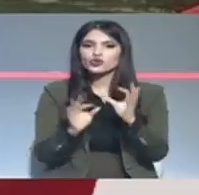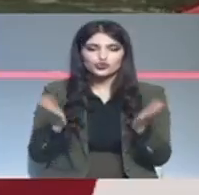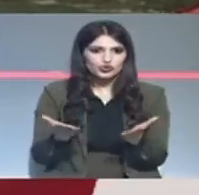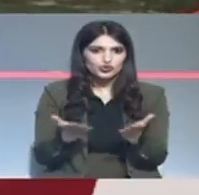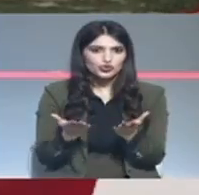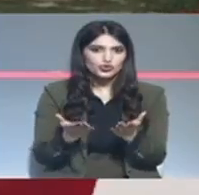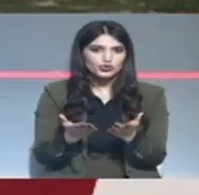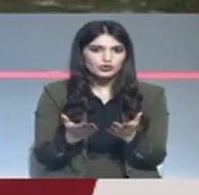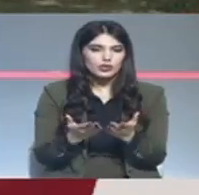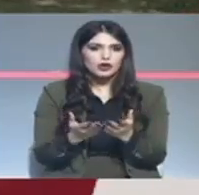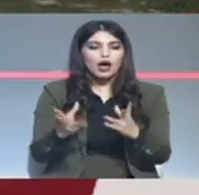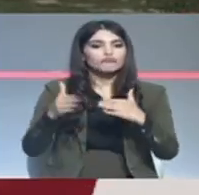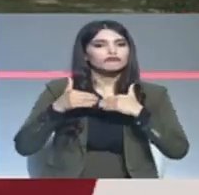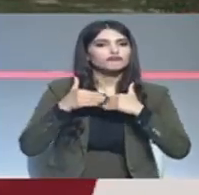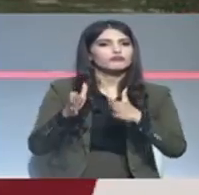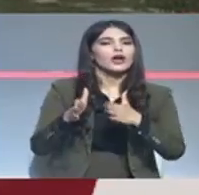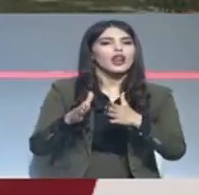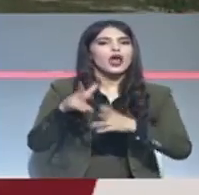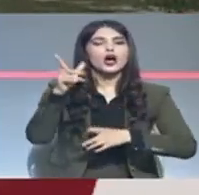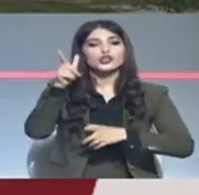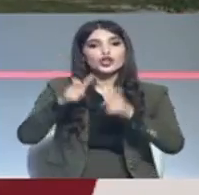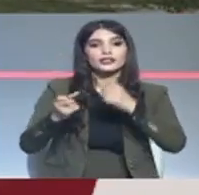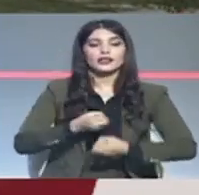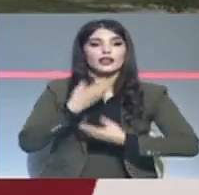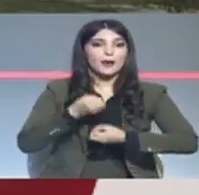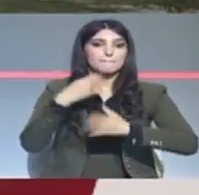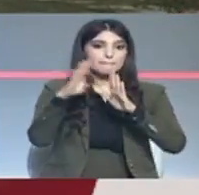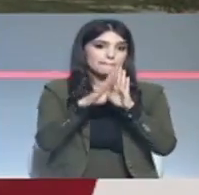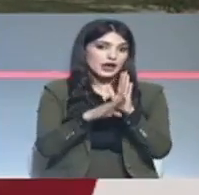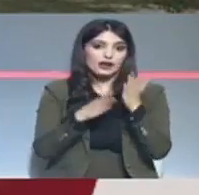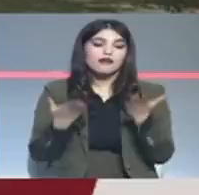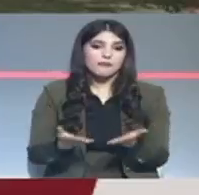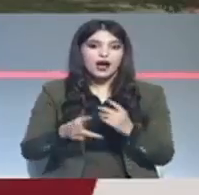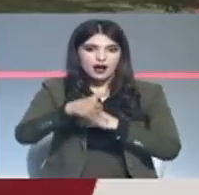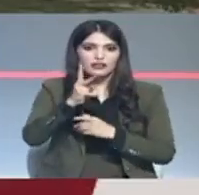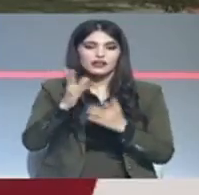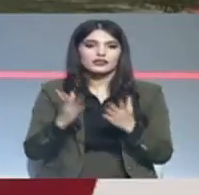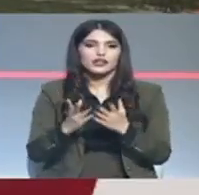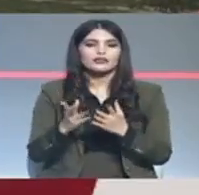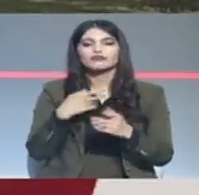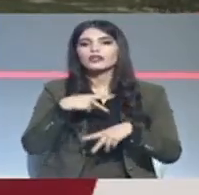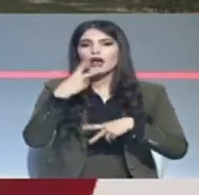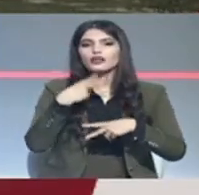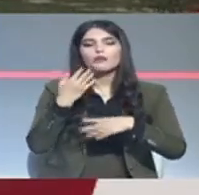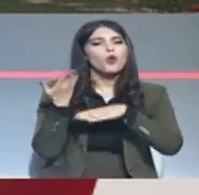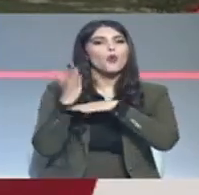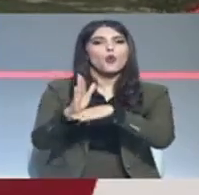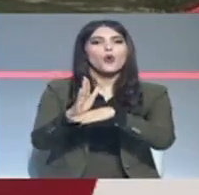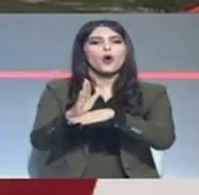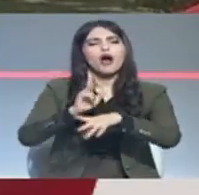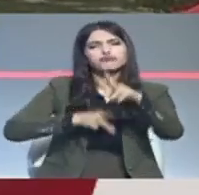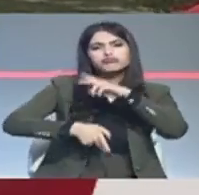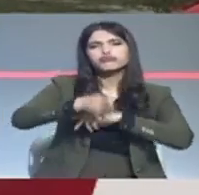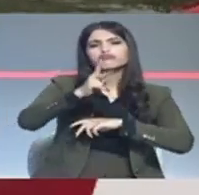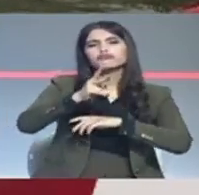يقوله فسح المجال ان الناس ا تعبر اكثر من خلال البرامج هذه انها انها توصل صوتها انها تكون قريبه اكثر ما